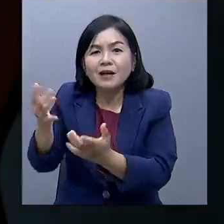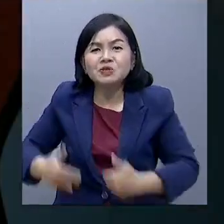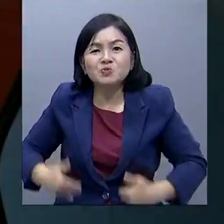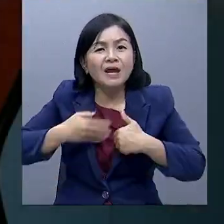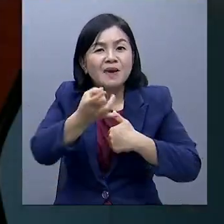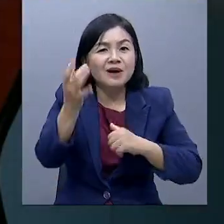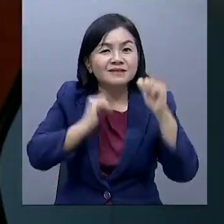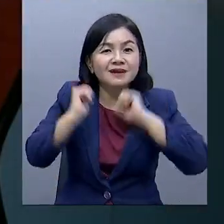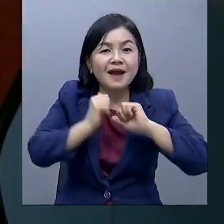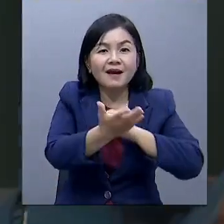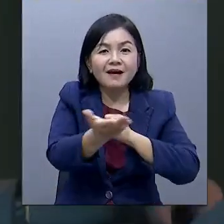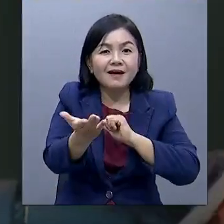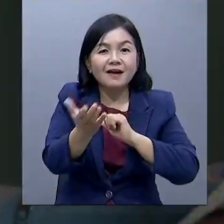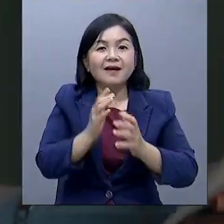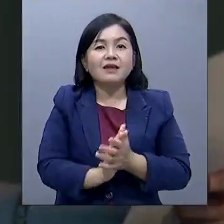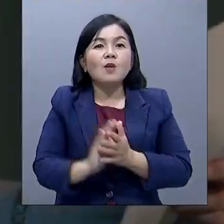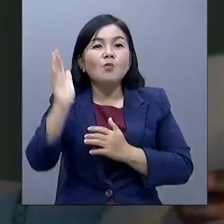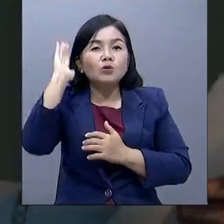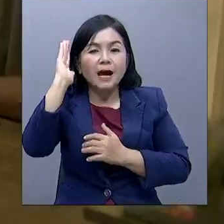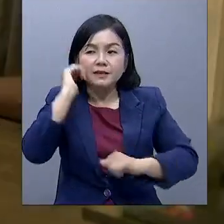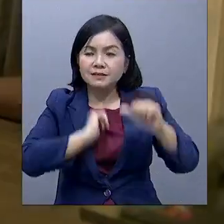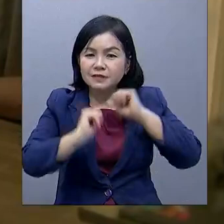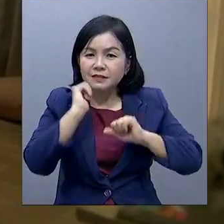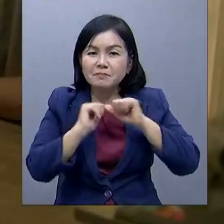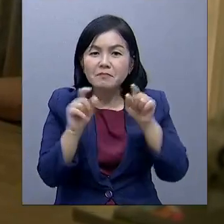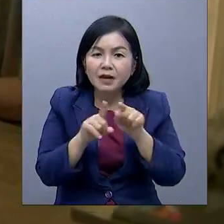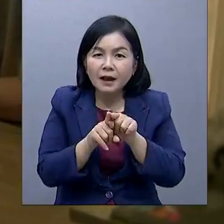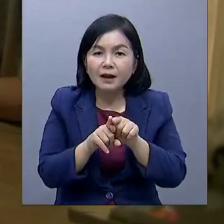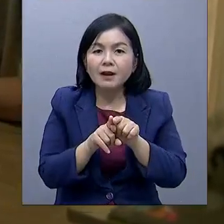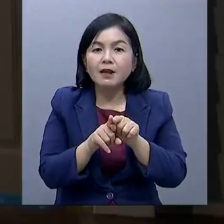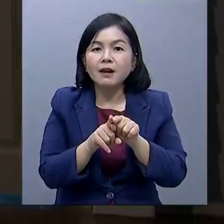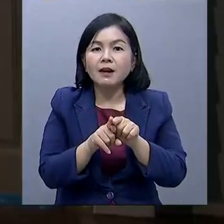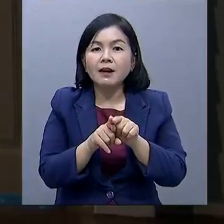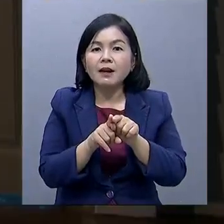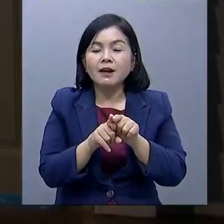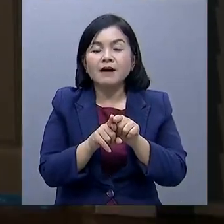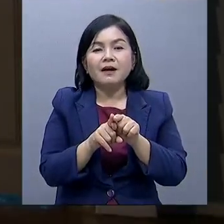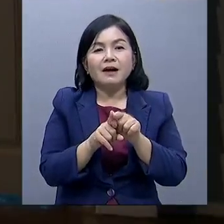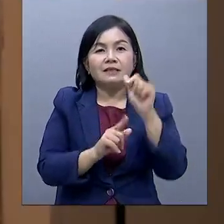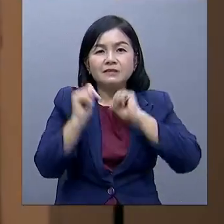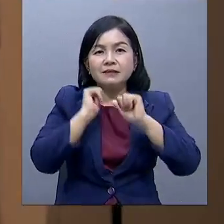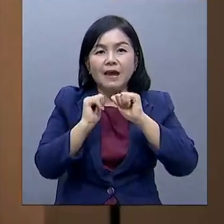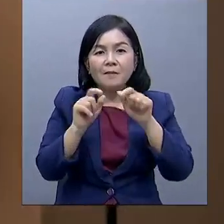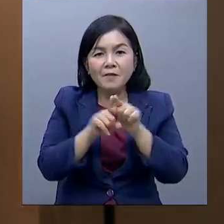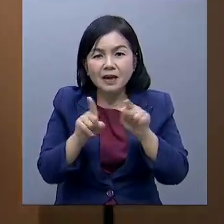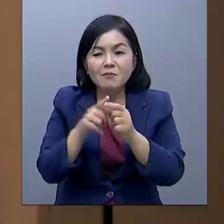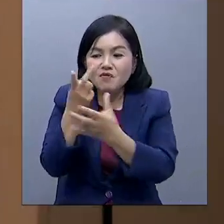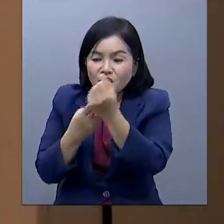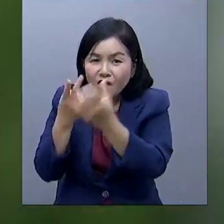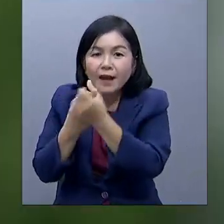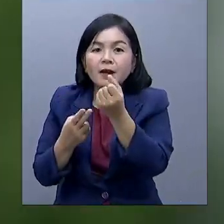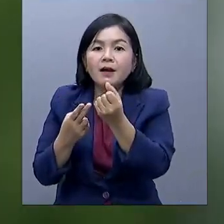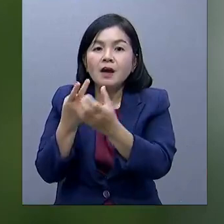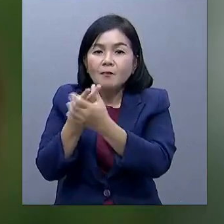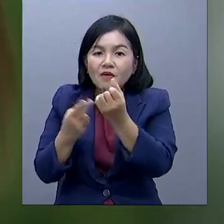คะของหนูอ ่ ะ อ๋อตาครับโลเป็นโอครับก็เป็นสามีภรรยากัน อ๋อคือในเรื่อง ใช่ค่ะ ในเรื่อง เป็นแฟนกัน ในเรื่องเป็นการแต่